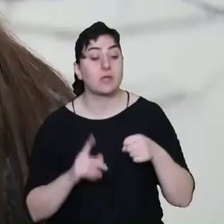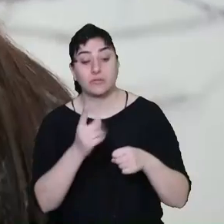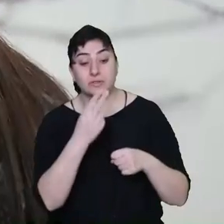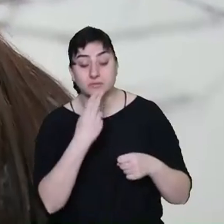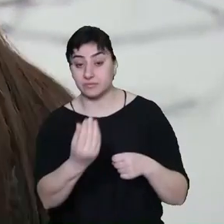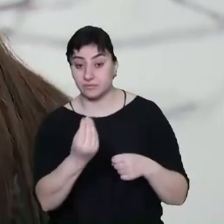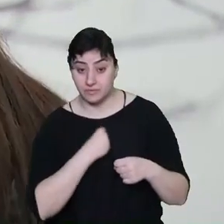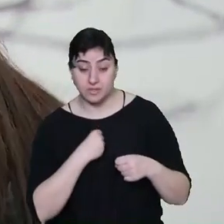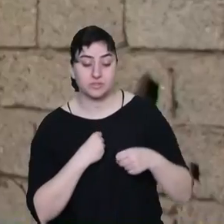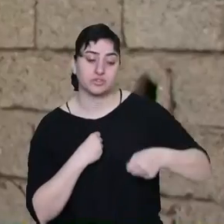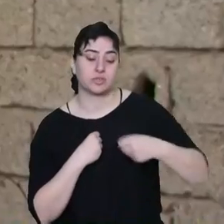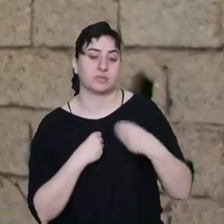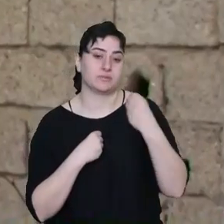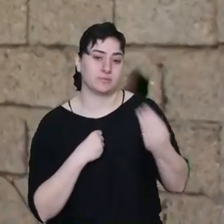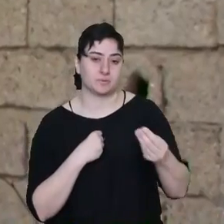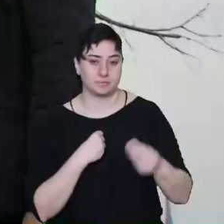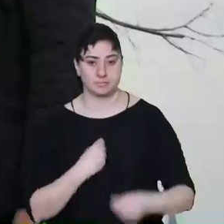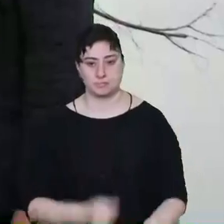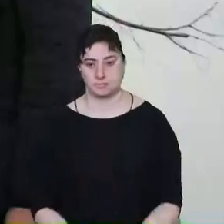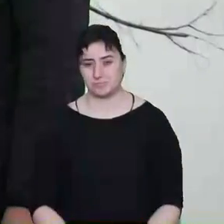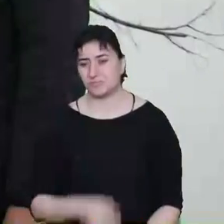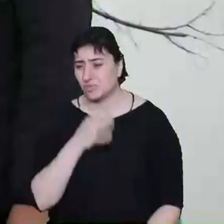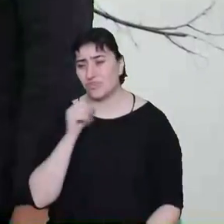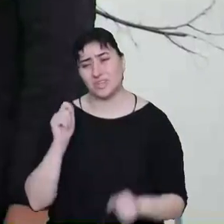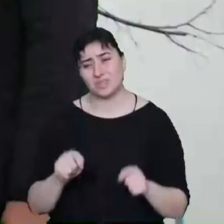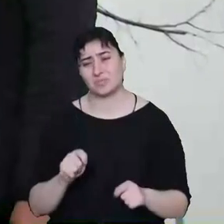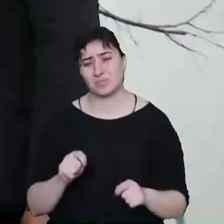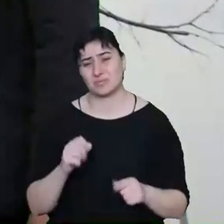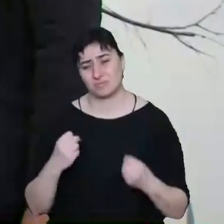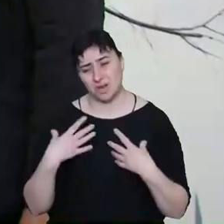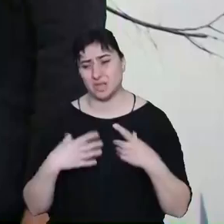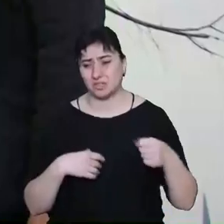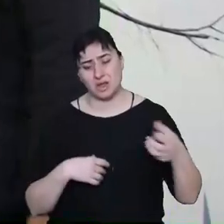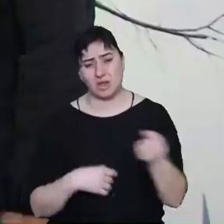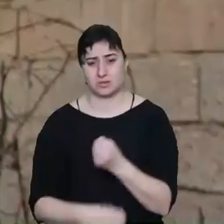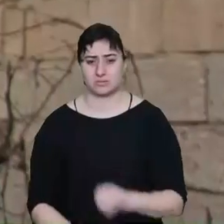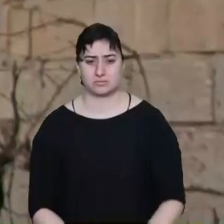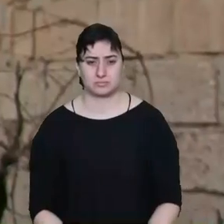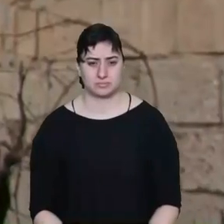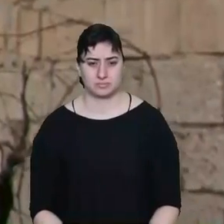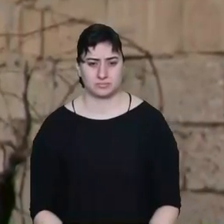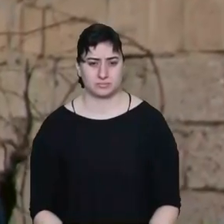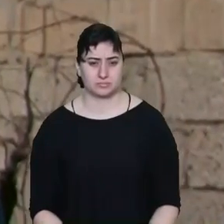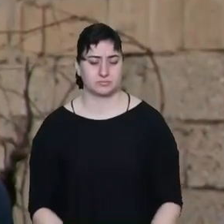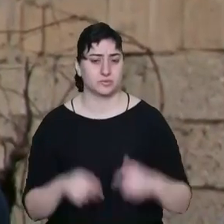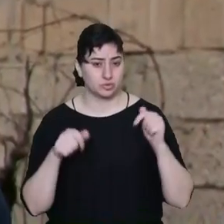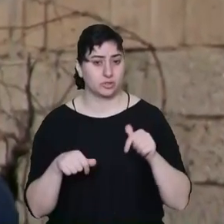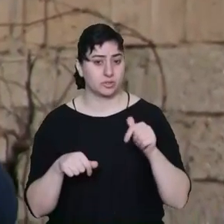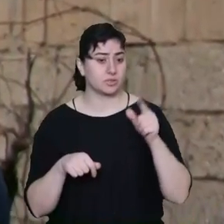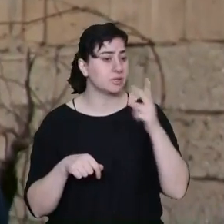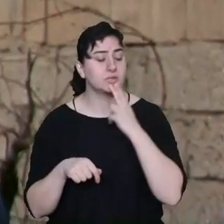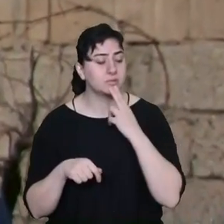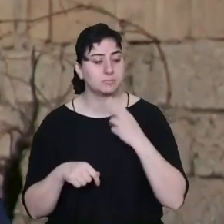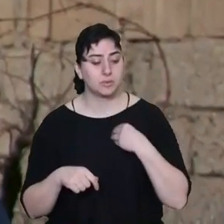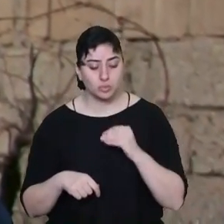alamazsınız. Karımı verin, paraları alın. Lütfen dediğini yapar ve beni bırakın, çantayı alın hadi. Şu an elinizdeki kadın